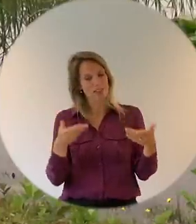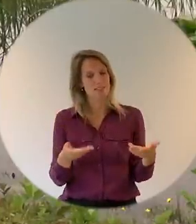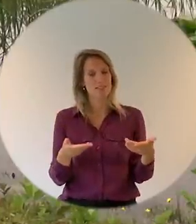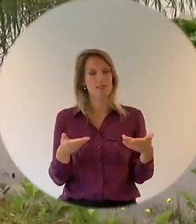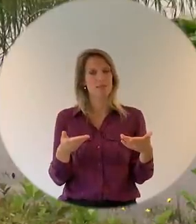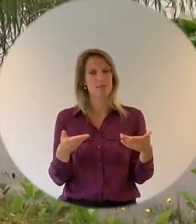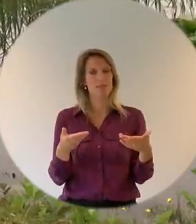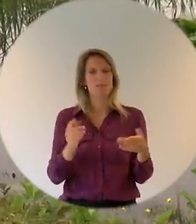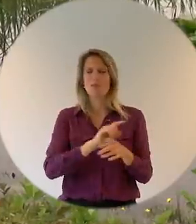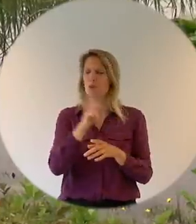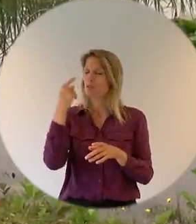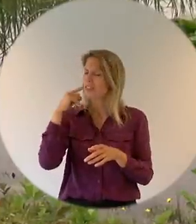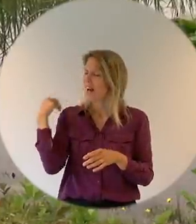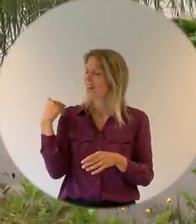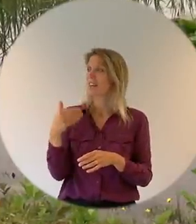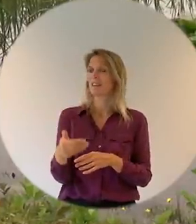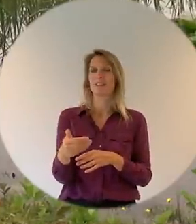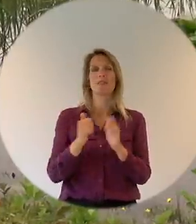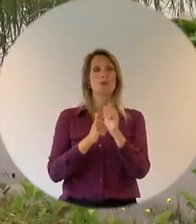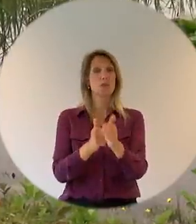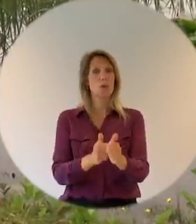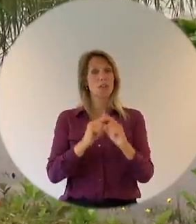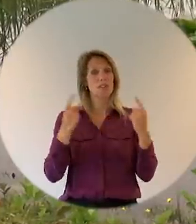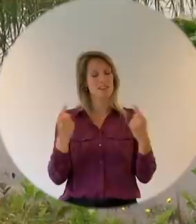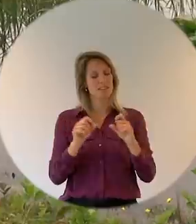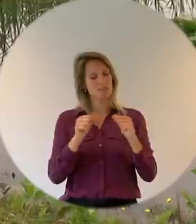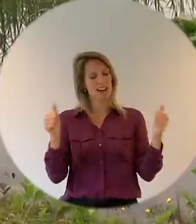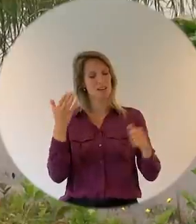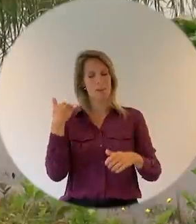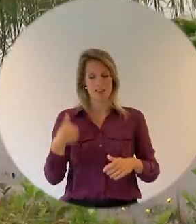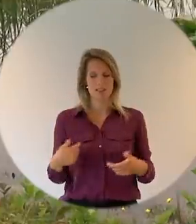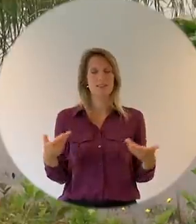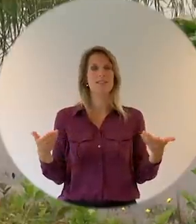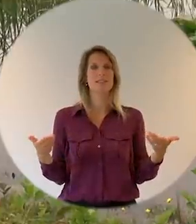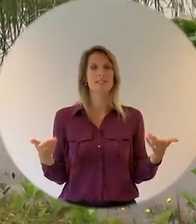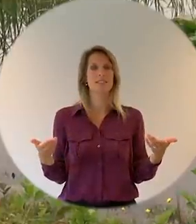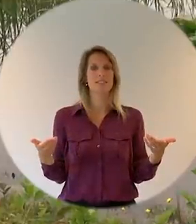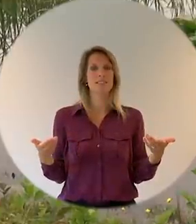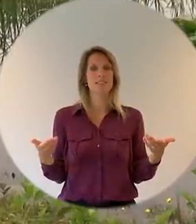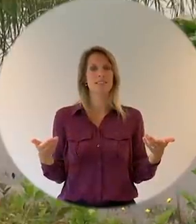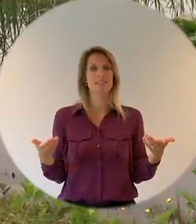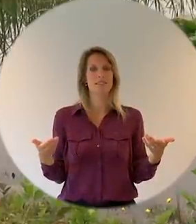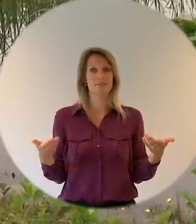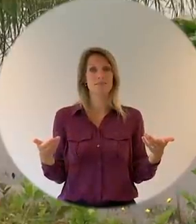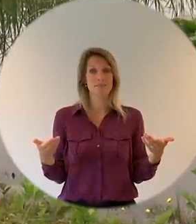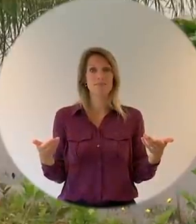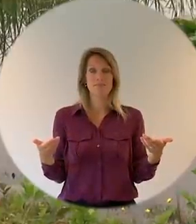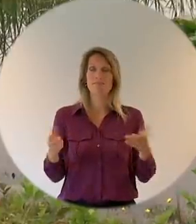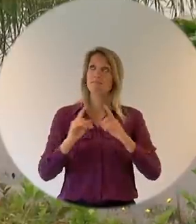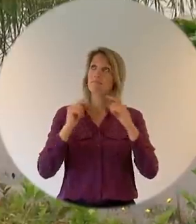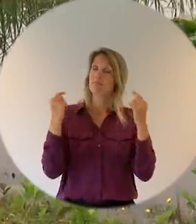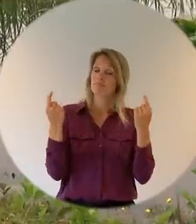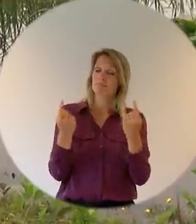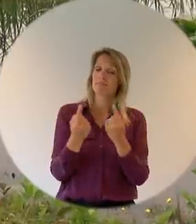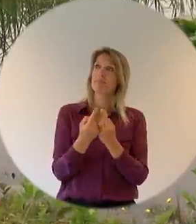vandaag, dat wij vrije mensen mogen zijn. Wij komen ook bij u, Heer, om tegen u